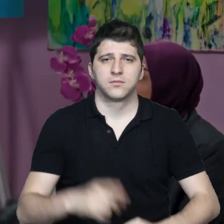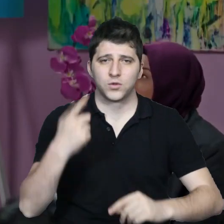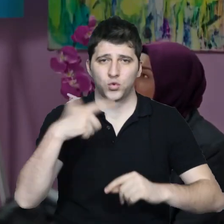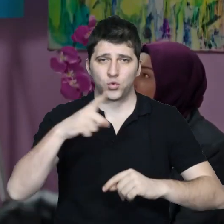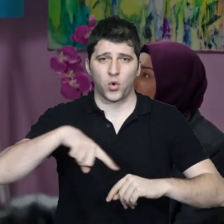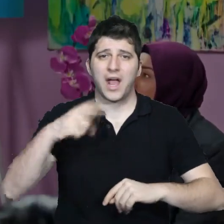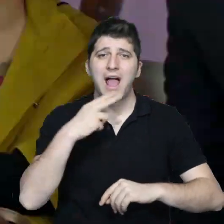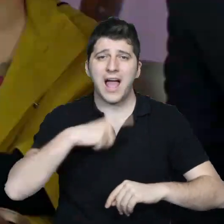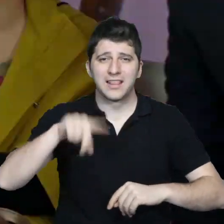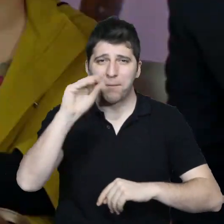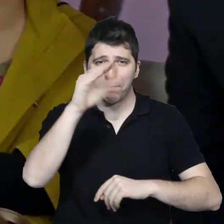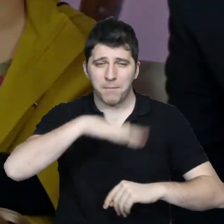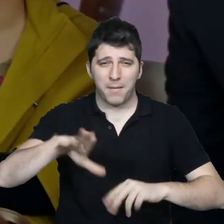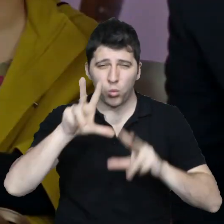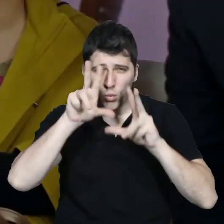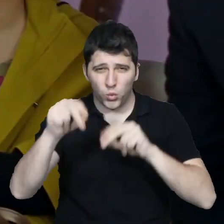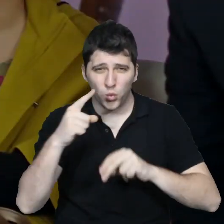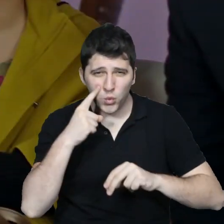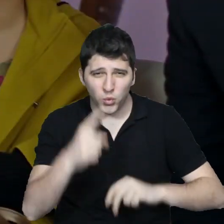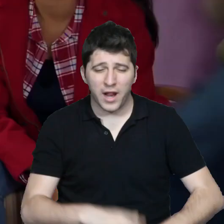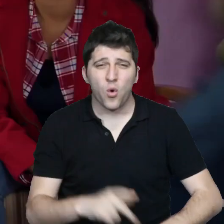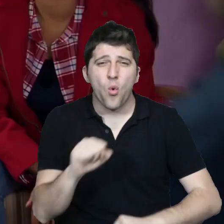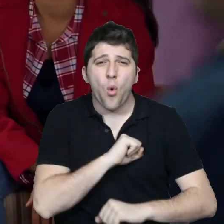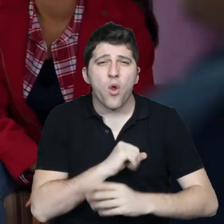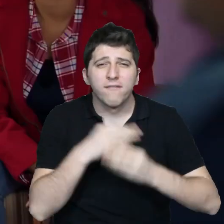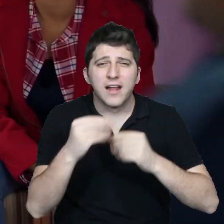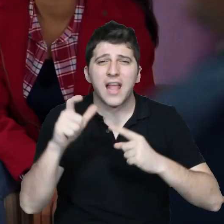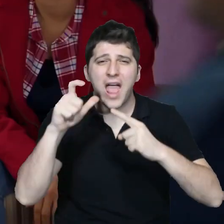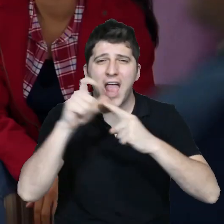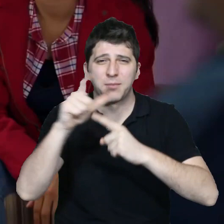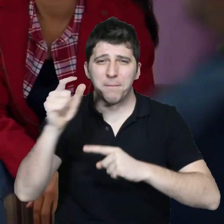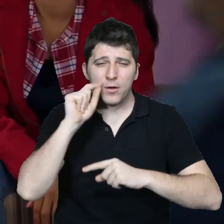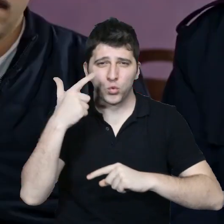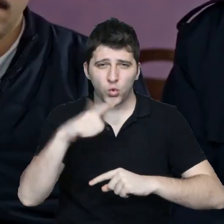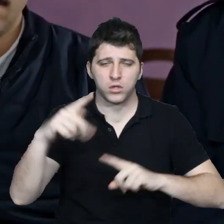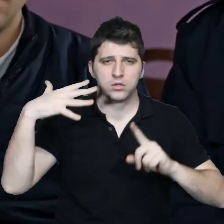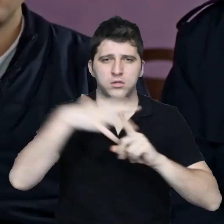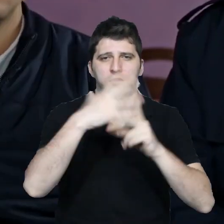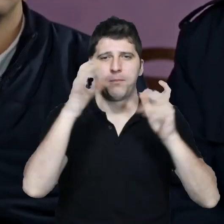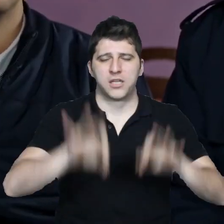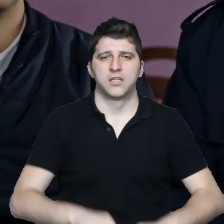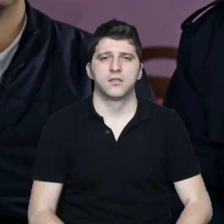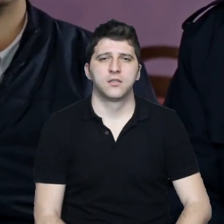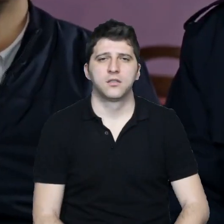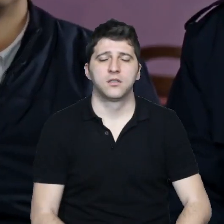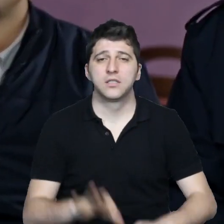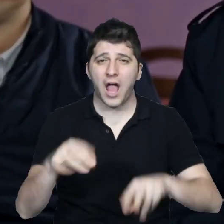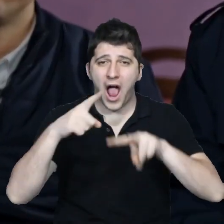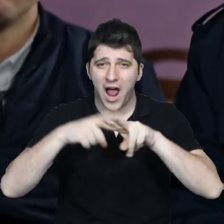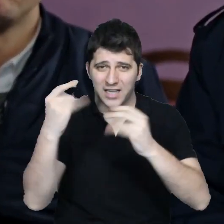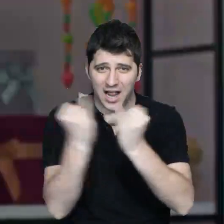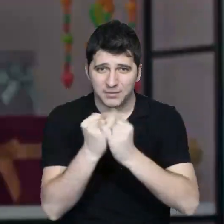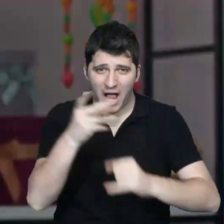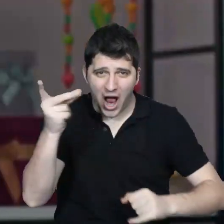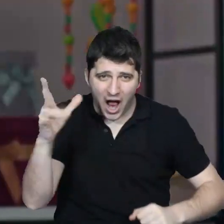Taraklımızın kadınlarının bebelerini uyuturken umacı diye korkuttuğu Eçber Bey köyümüze zuhur etmiş durumda. Ve Arda